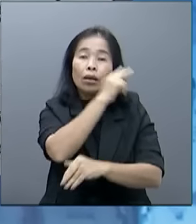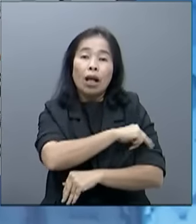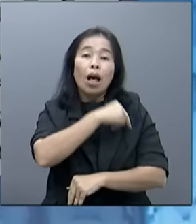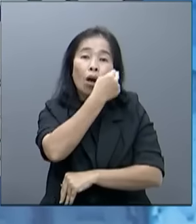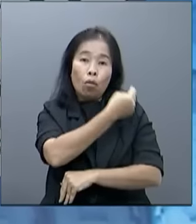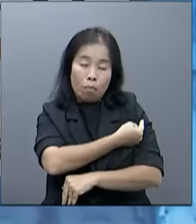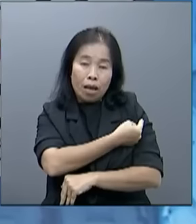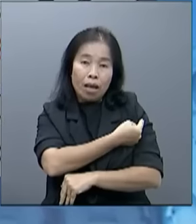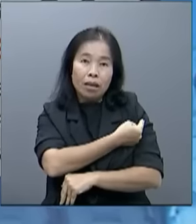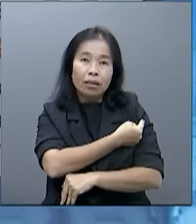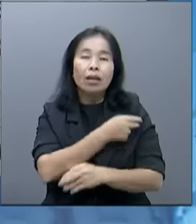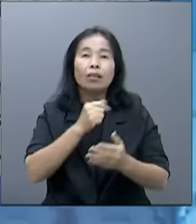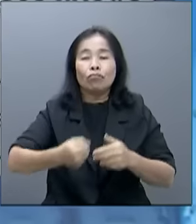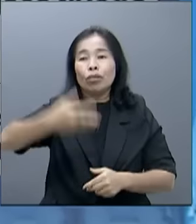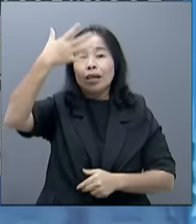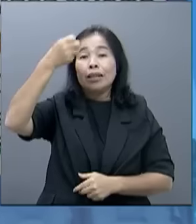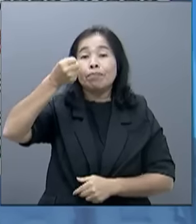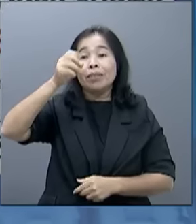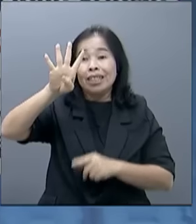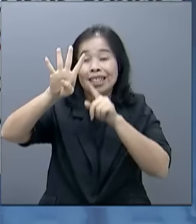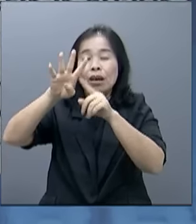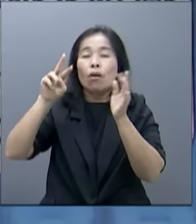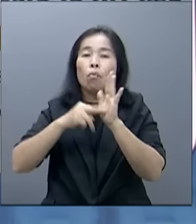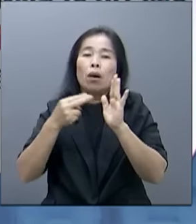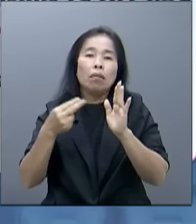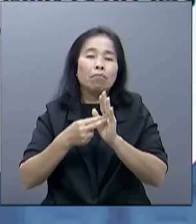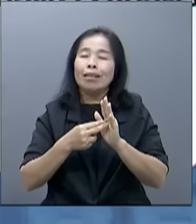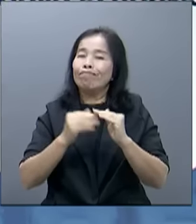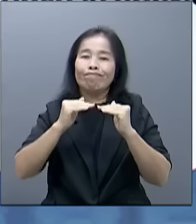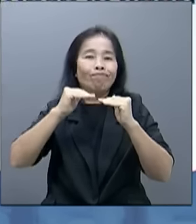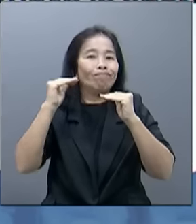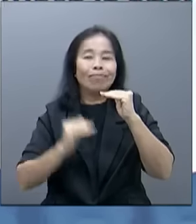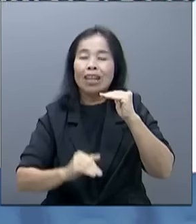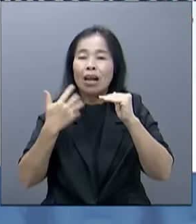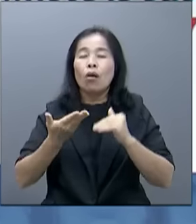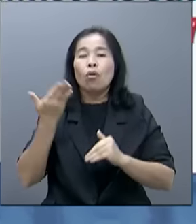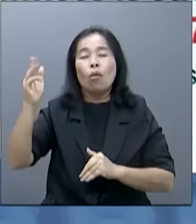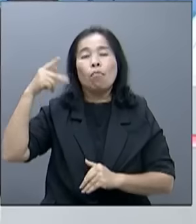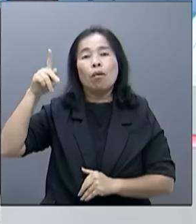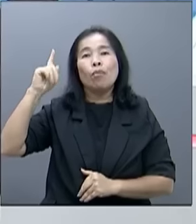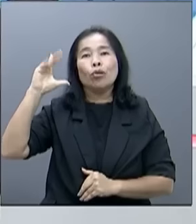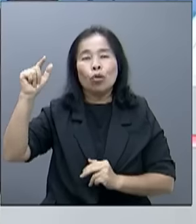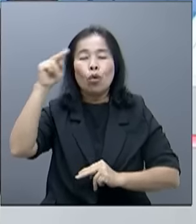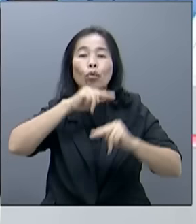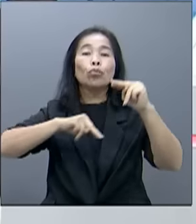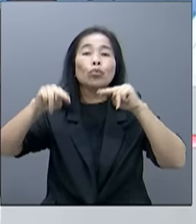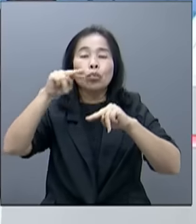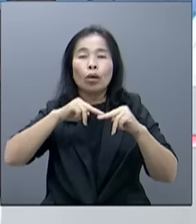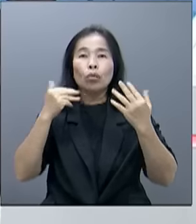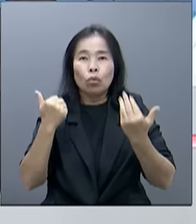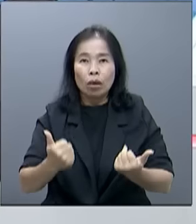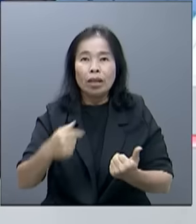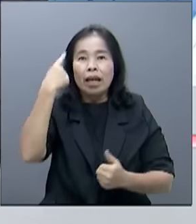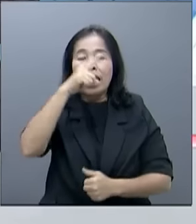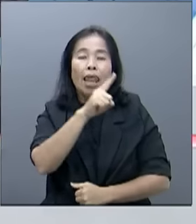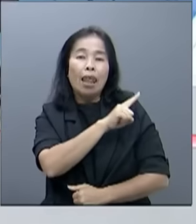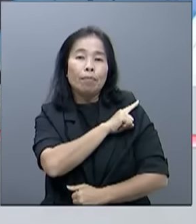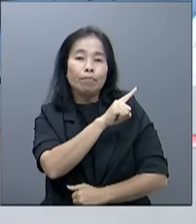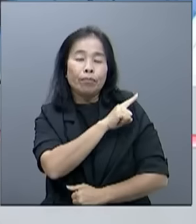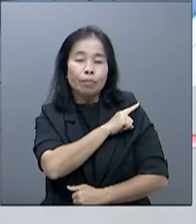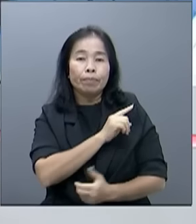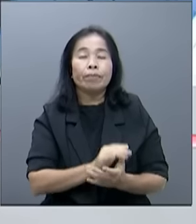14เป็นการเลือกปฏิบัติแล้วจะส่งให้ปปช.ตรวจสอบข้อเท็จจริงในเรื่องนี้สำหรับหน่วยงานที่รับผิดชอบจ